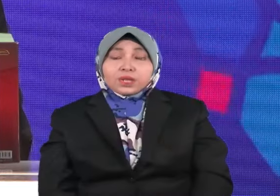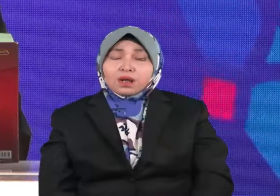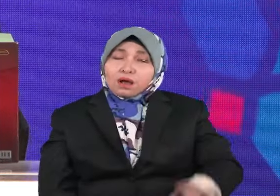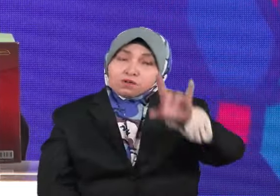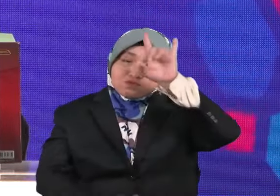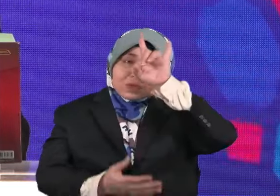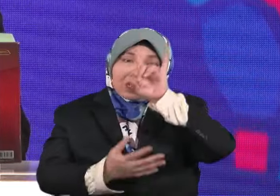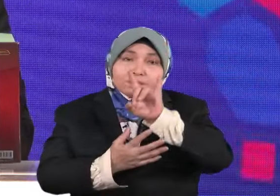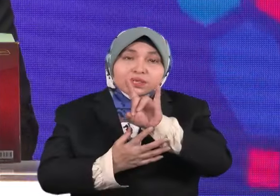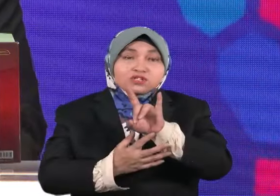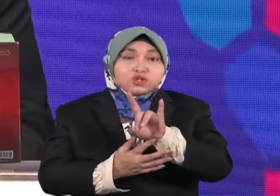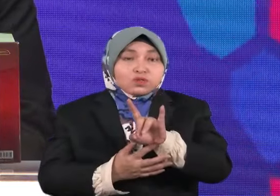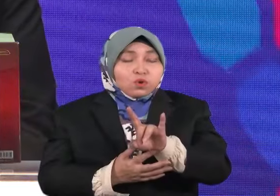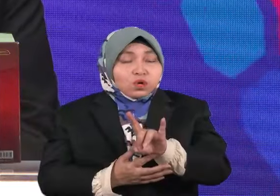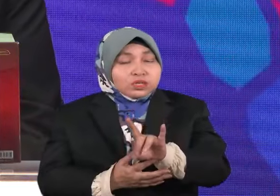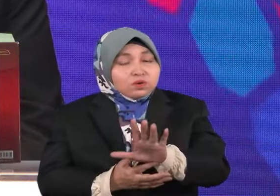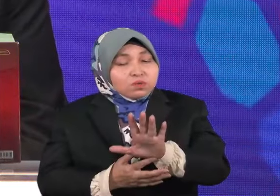A'udzubillah, Masya Allah.